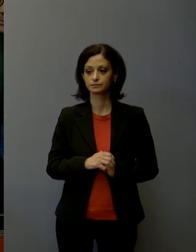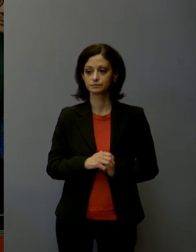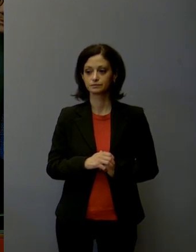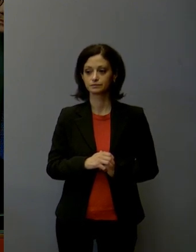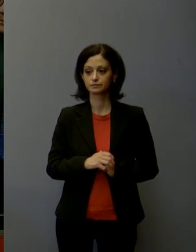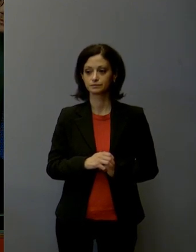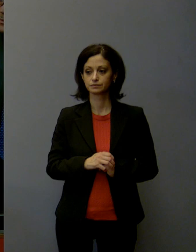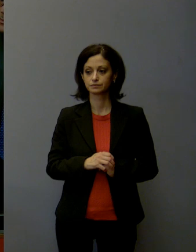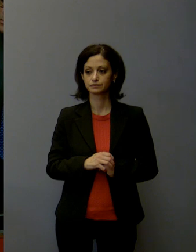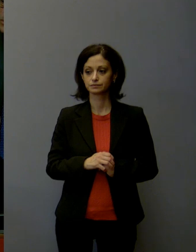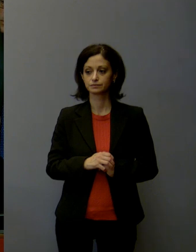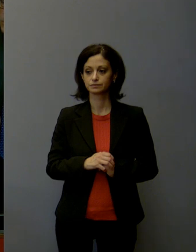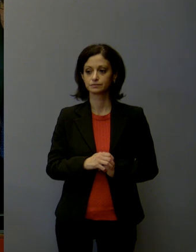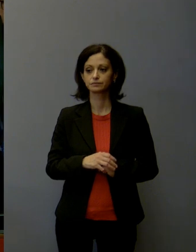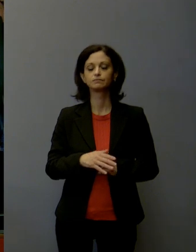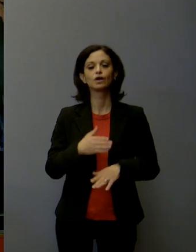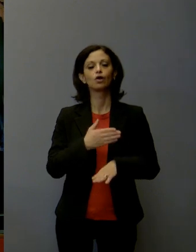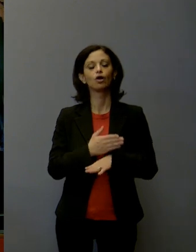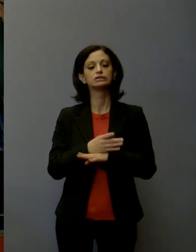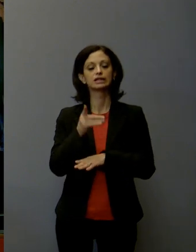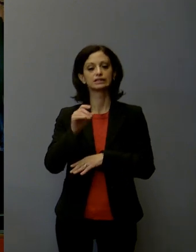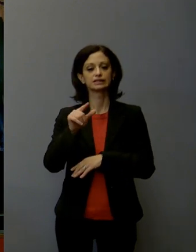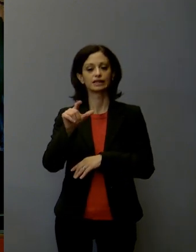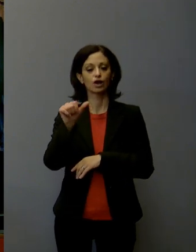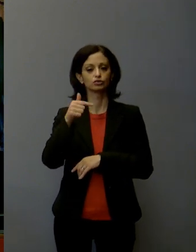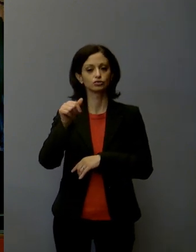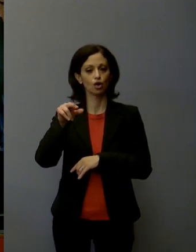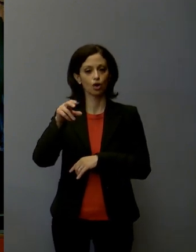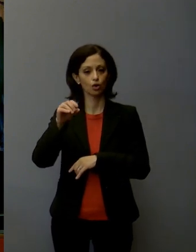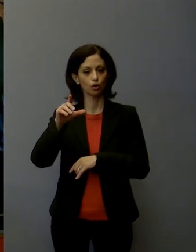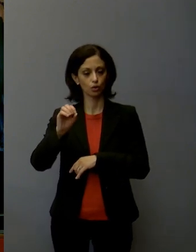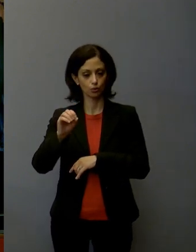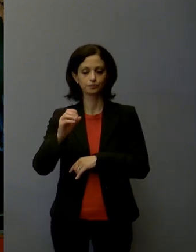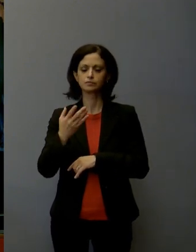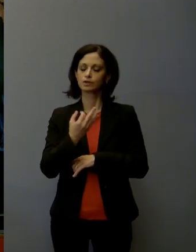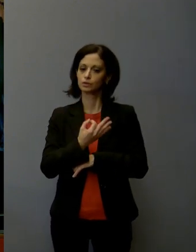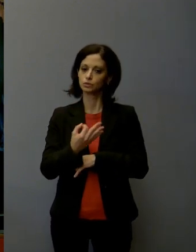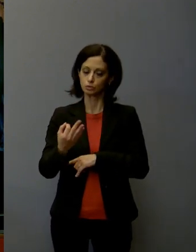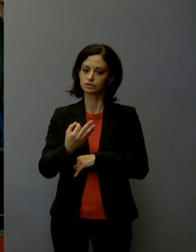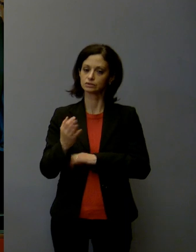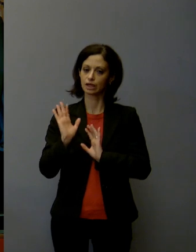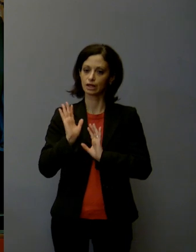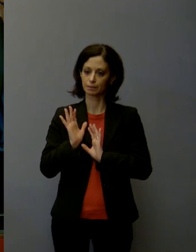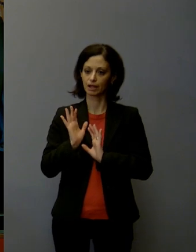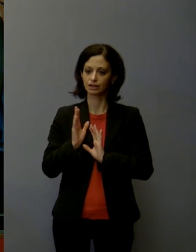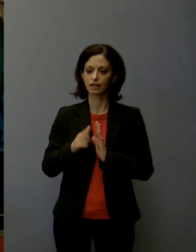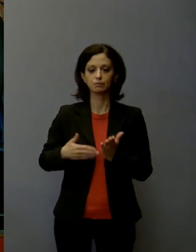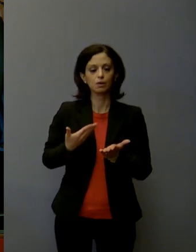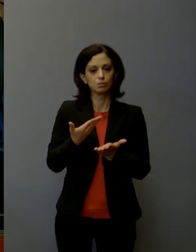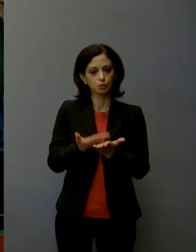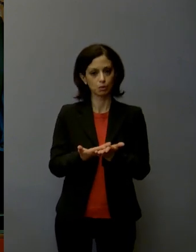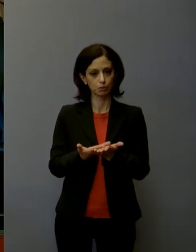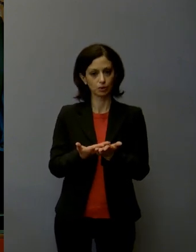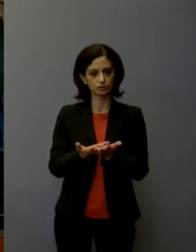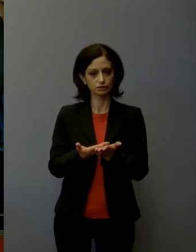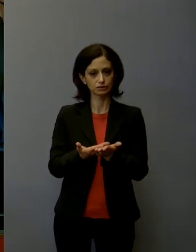Allora consigliere dello srologo giustamente giustamente Allora giustamente Allora per la proposta devo